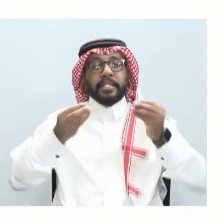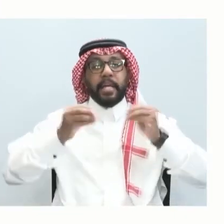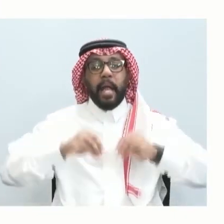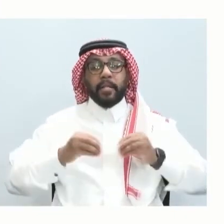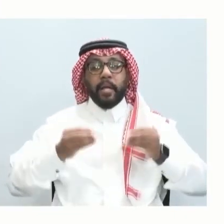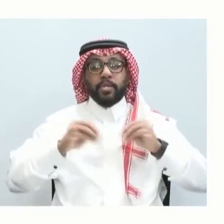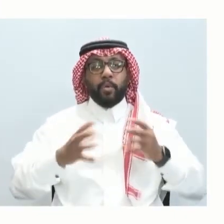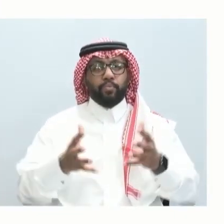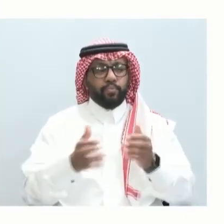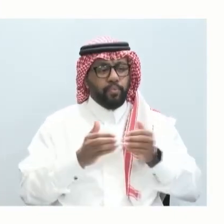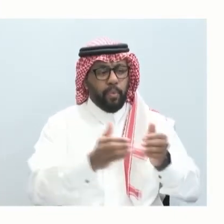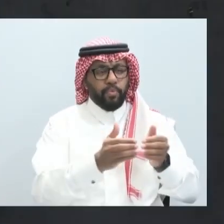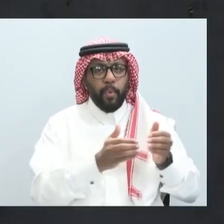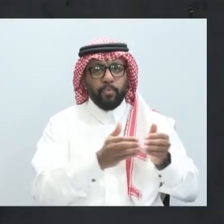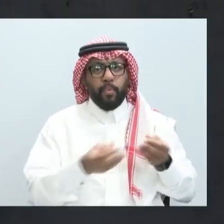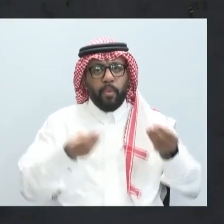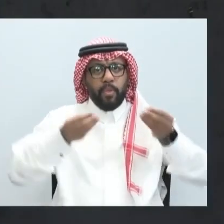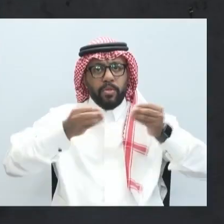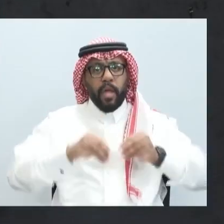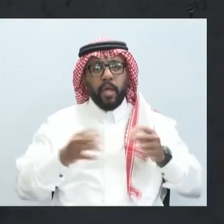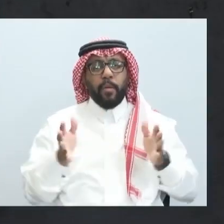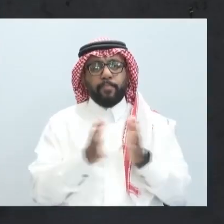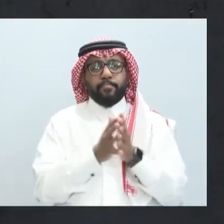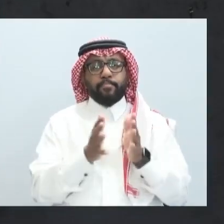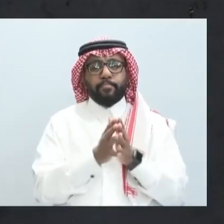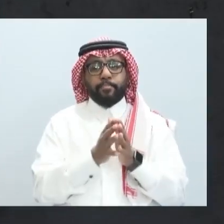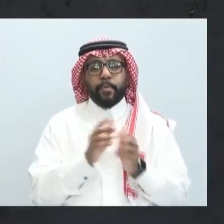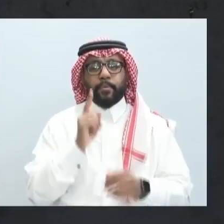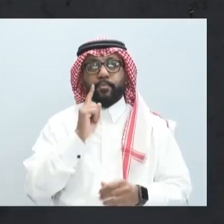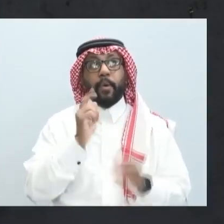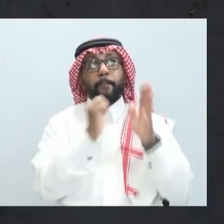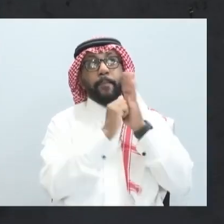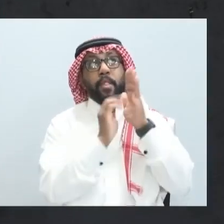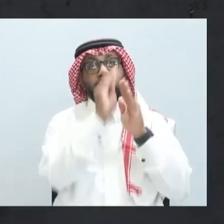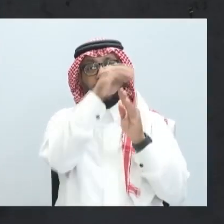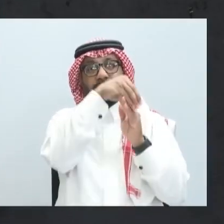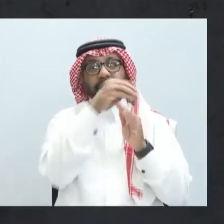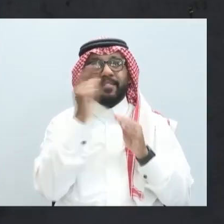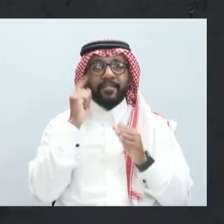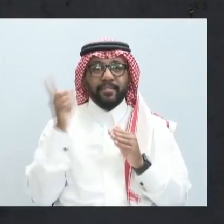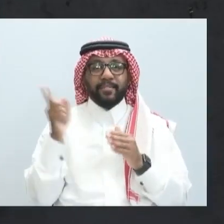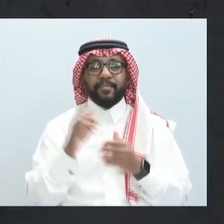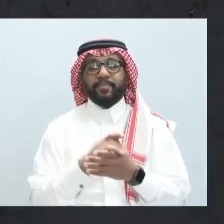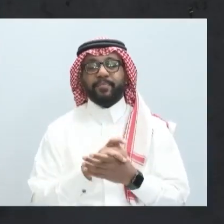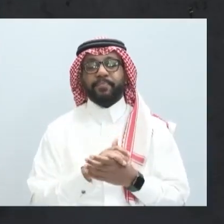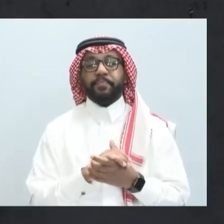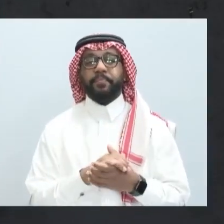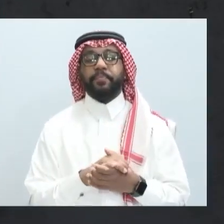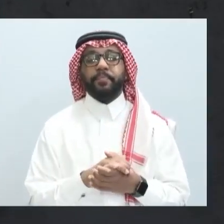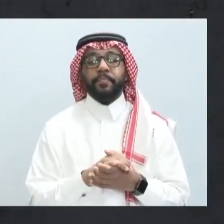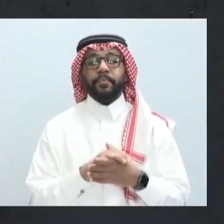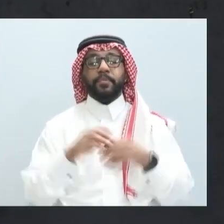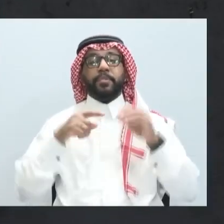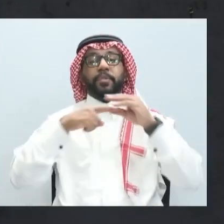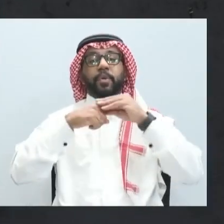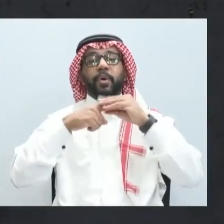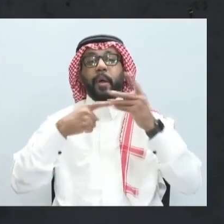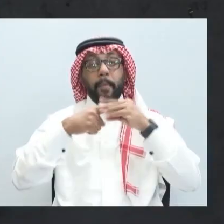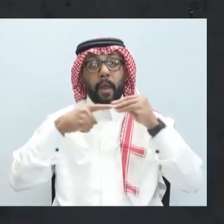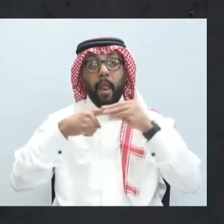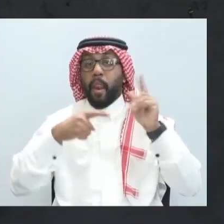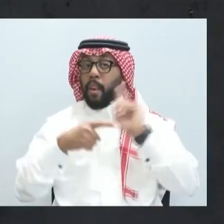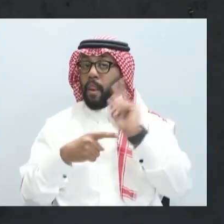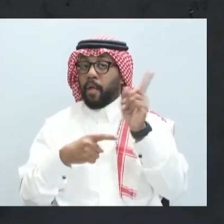مجموعه الثمر الذي كان معه مع الذي التقطه في المره الاخرى اذا العمليه المناسبه هي عمليه